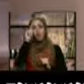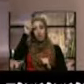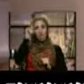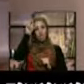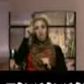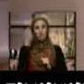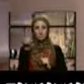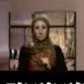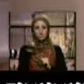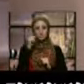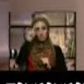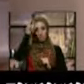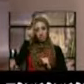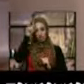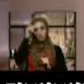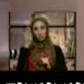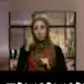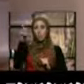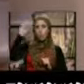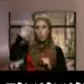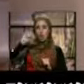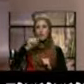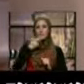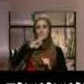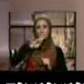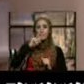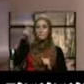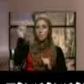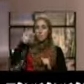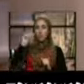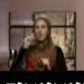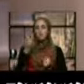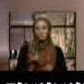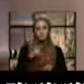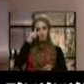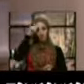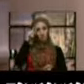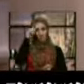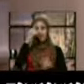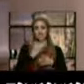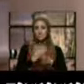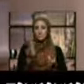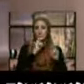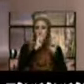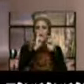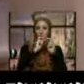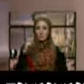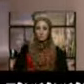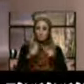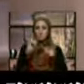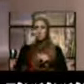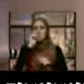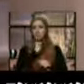نحب أن تلوث سمعة فلان حتى يعني يكون مادة حوارنا في مجالسنا الخاصة